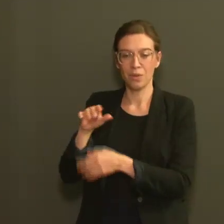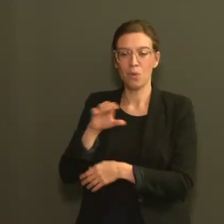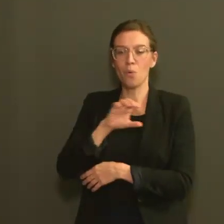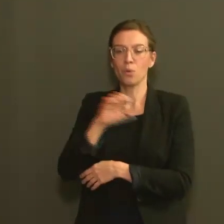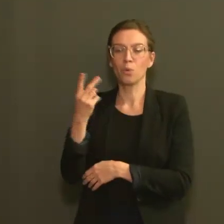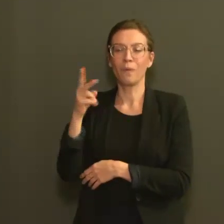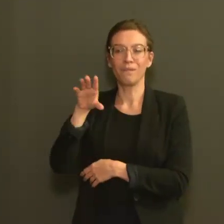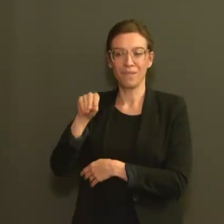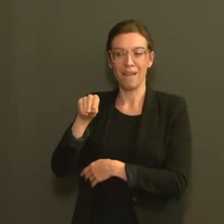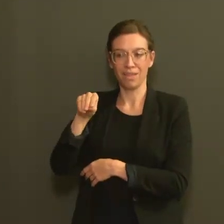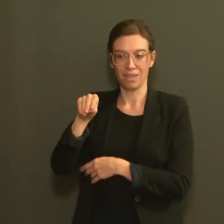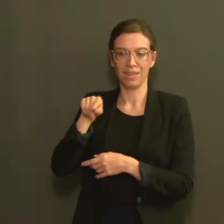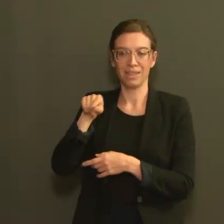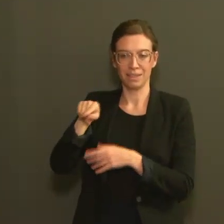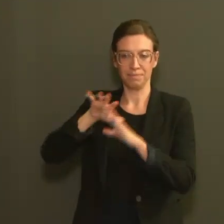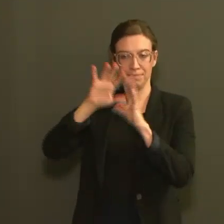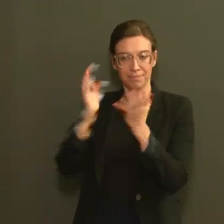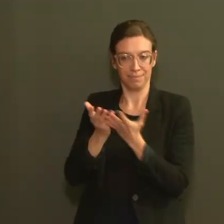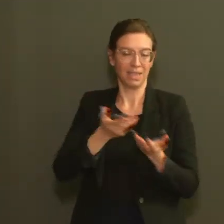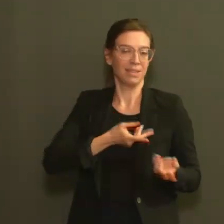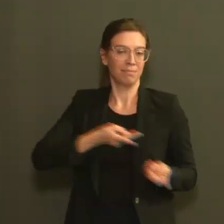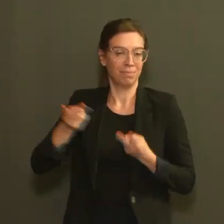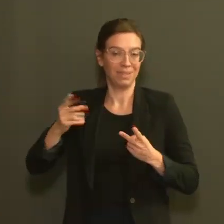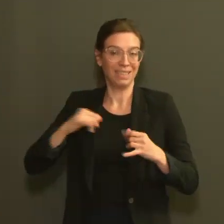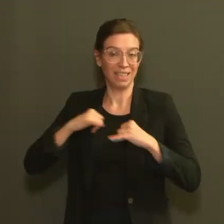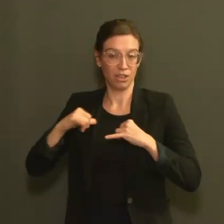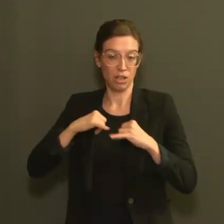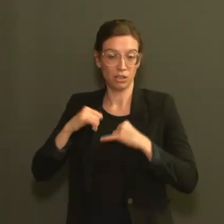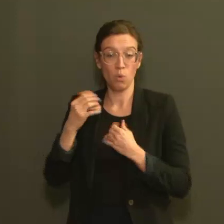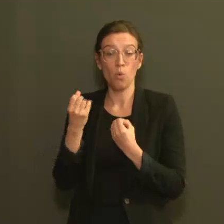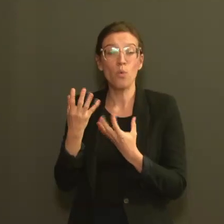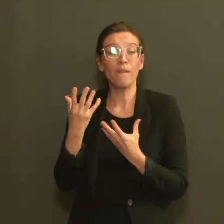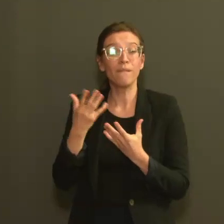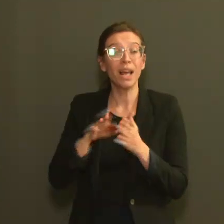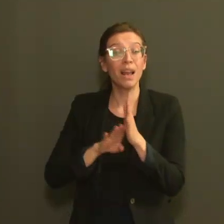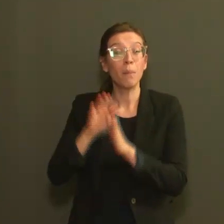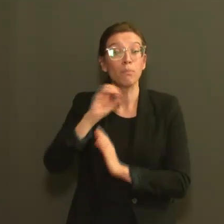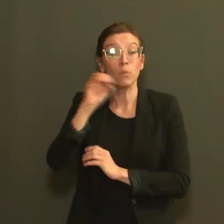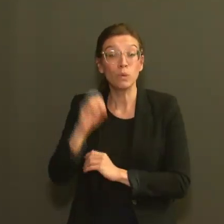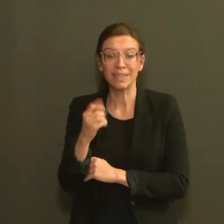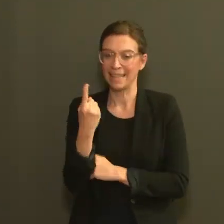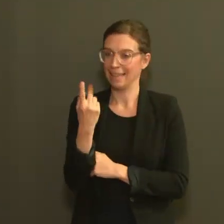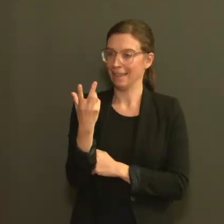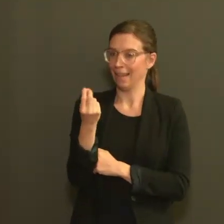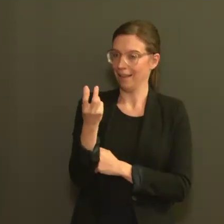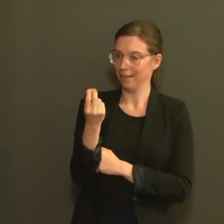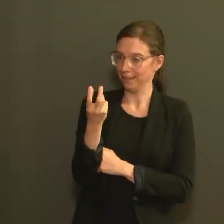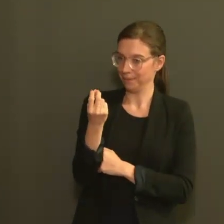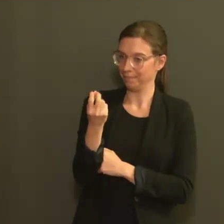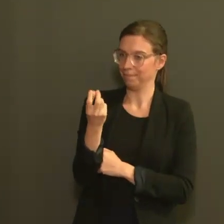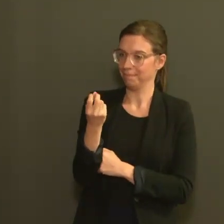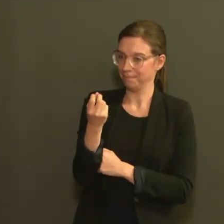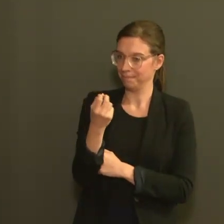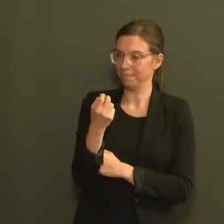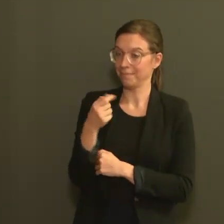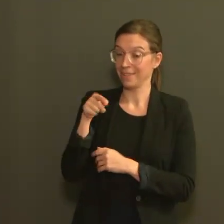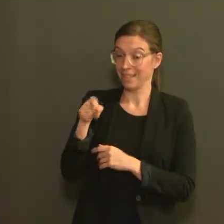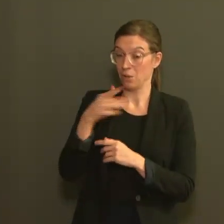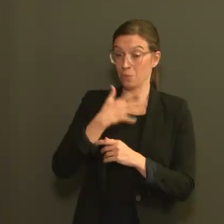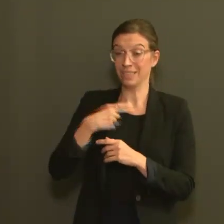81% in vergelijking met de week ervoor. De ziekenhuisopnames verdubbelen om de 8